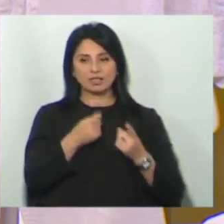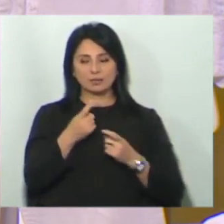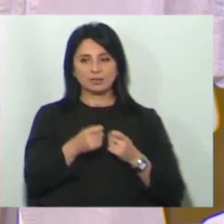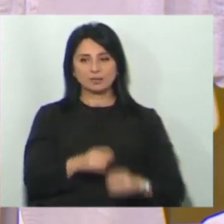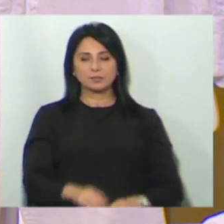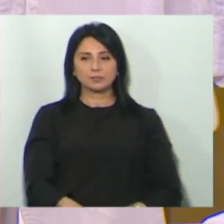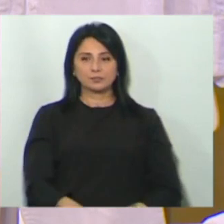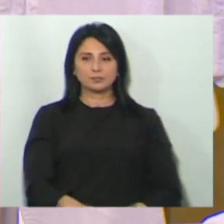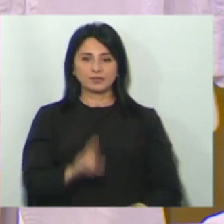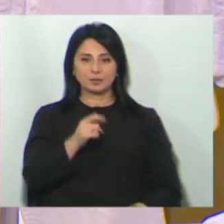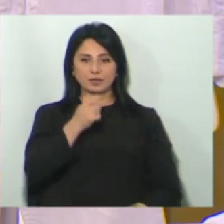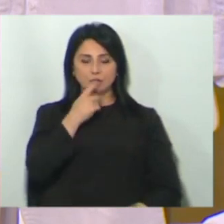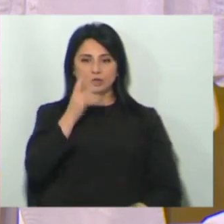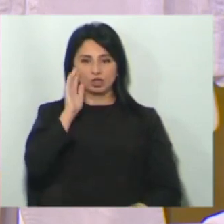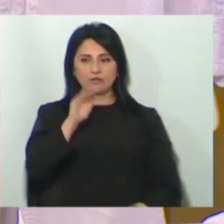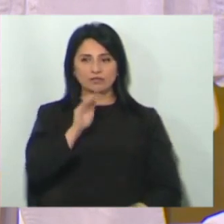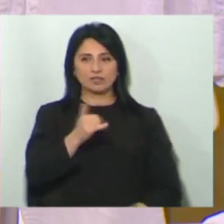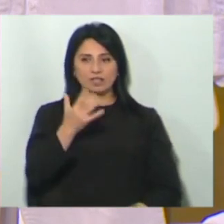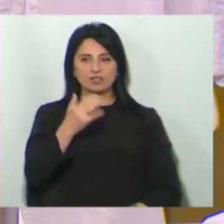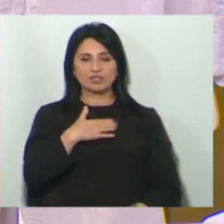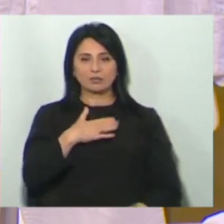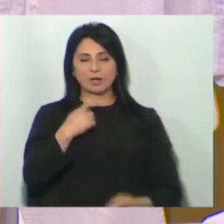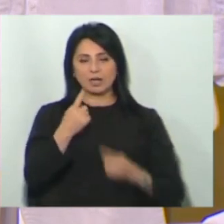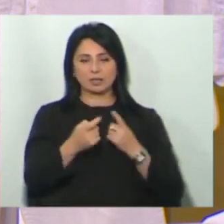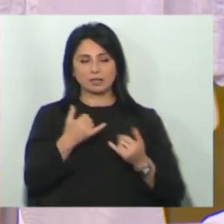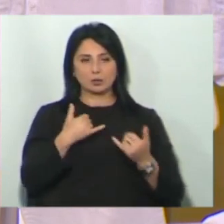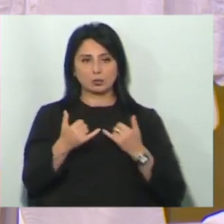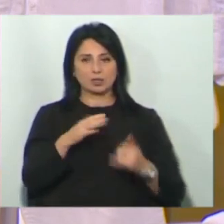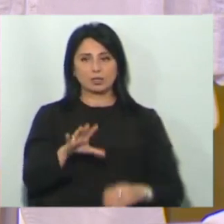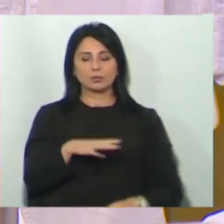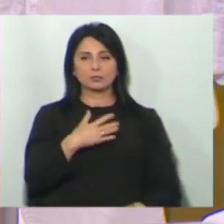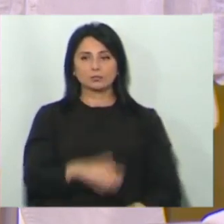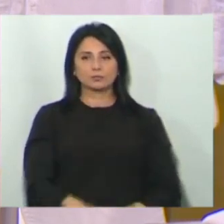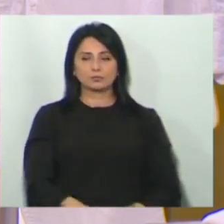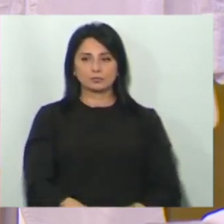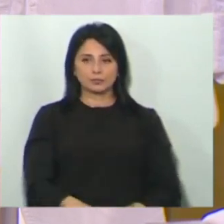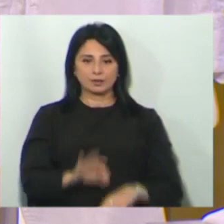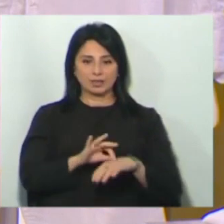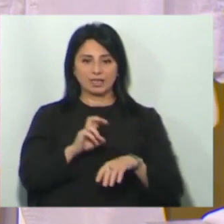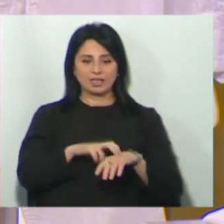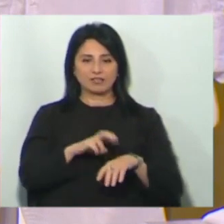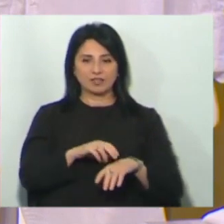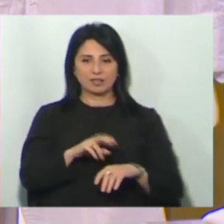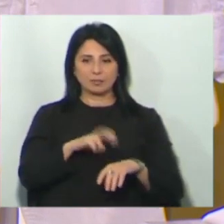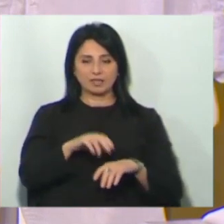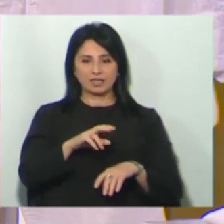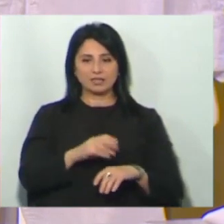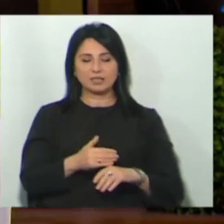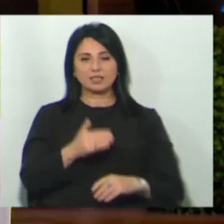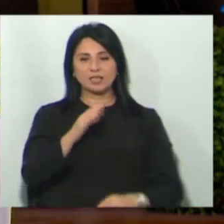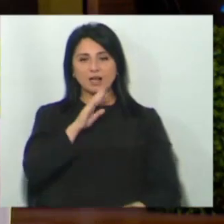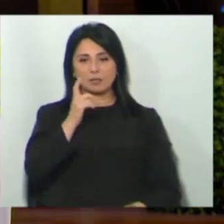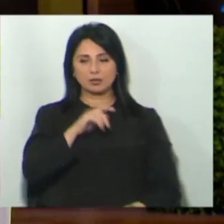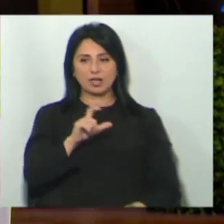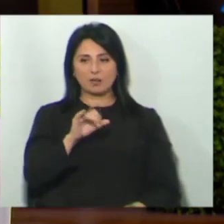გადაცემასთან და მაყურებელს უნდა შევახსენო, რომ დღევანდელი ჩვენი გადაცემის სტუმარი გახლდათ დერმატოვენეროლოგი, მედიცინის დოქტორი